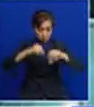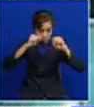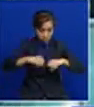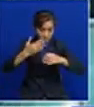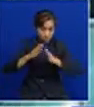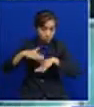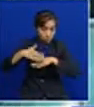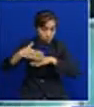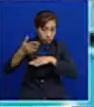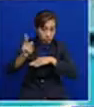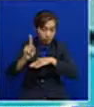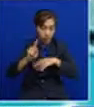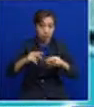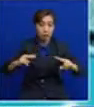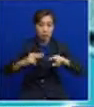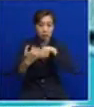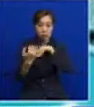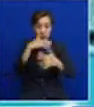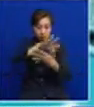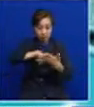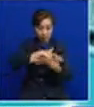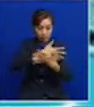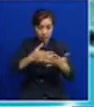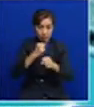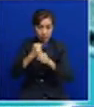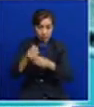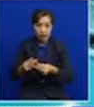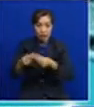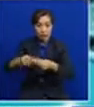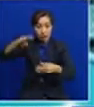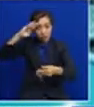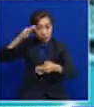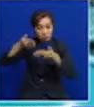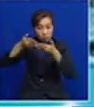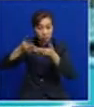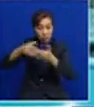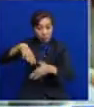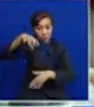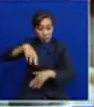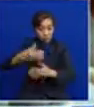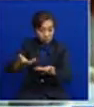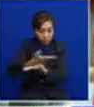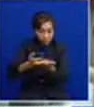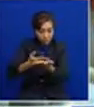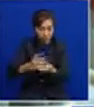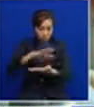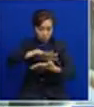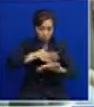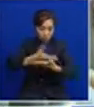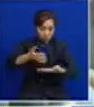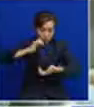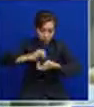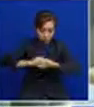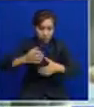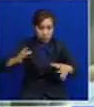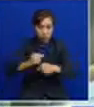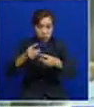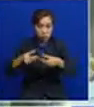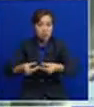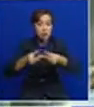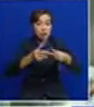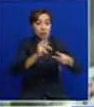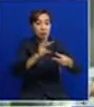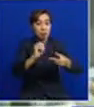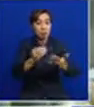นาคมจะเสนอแผนงานทั้งหมดให้กองทัพเรือพิจารณาและวางแผนร่วมกันเพื่อเสนอให้คณะรัฐมนตรีพิจารณา